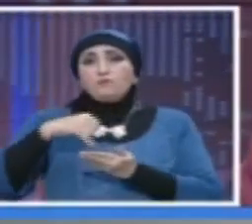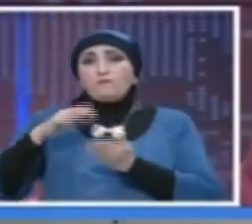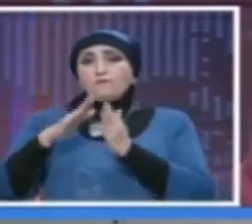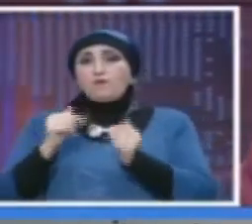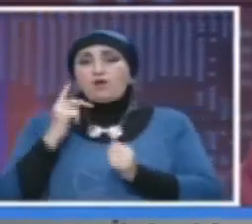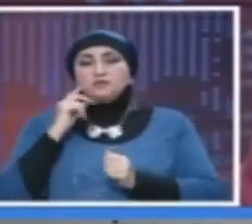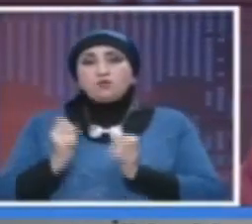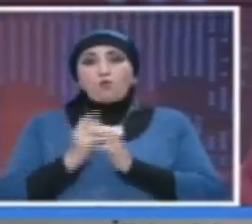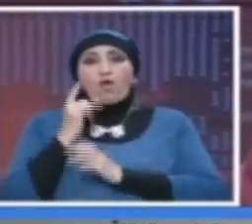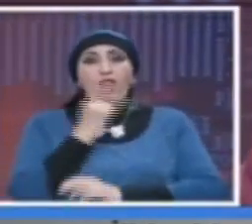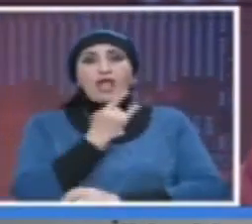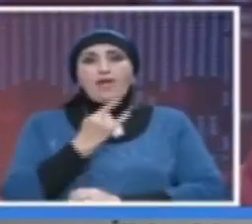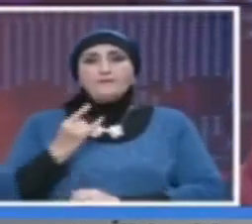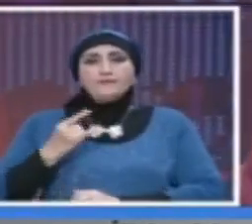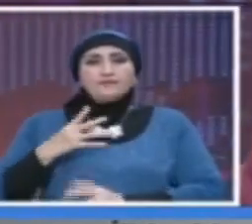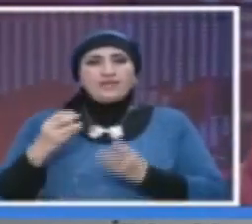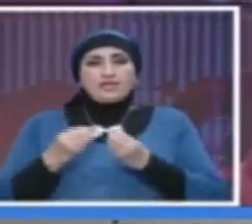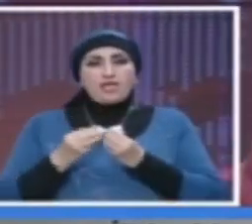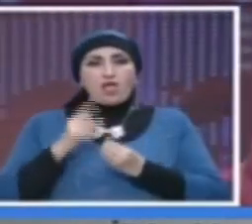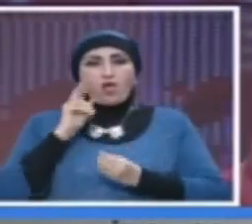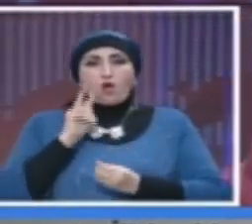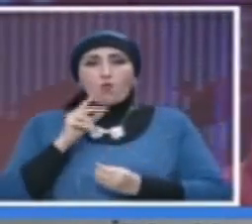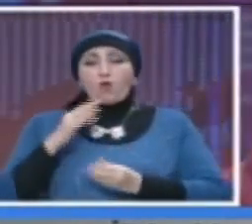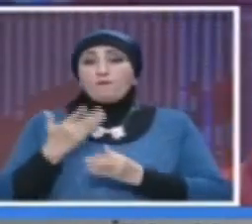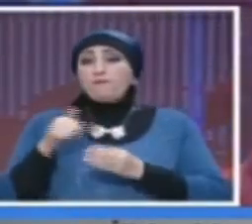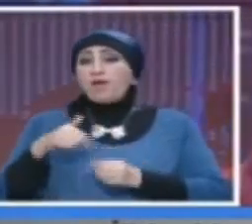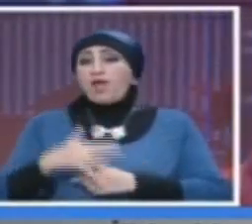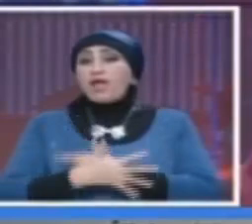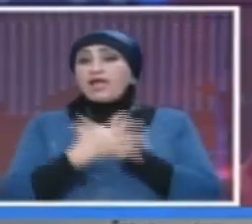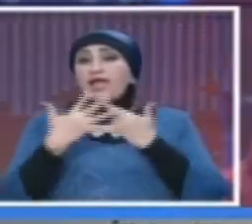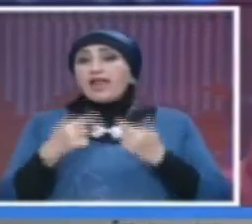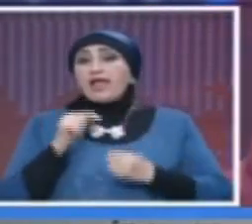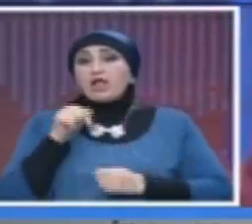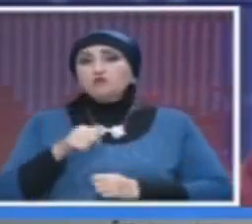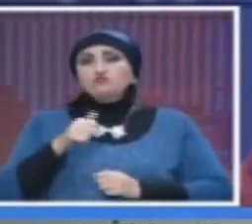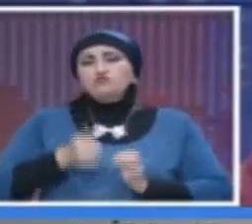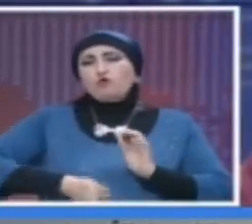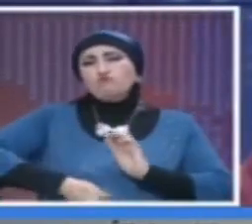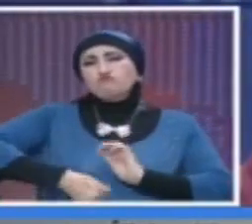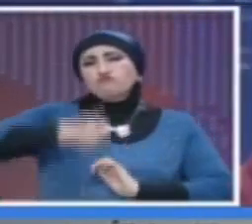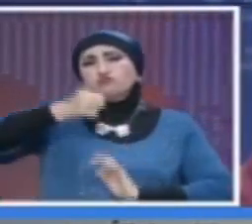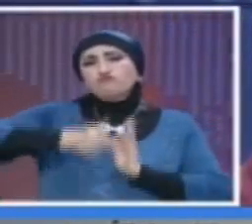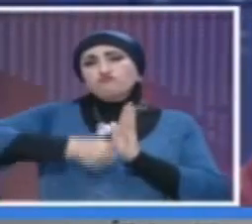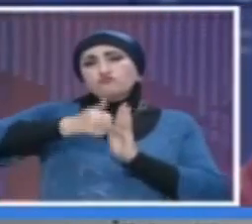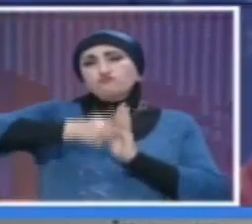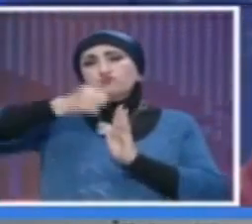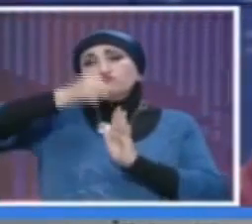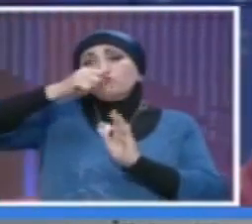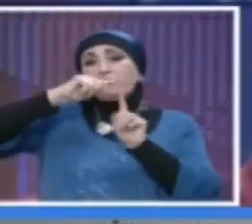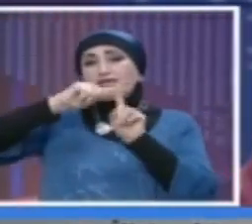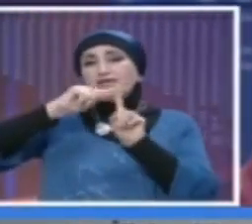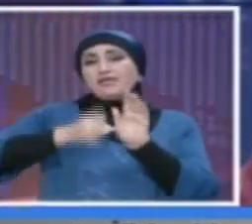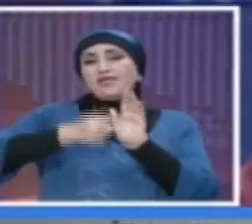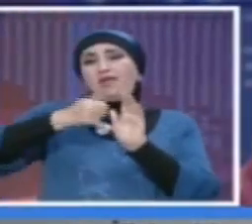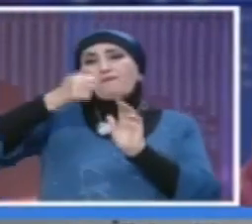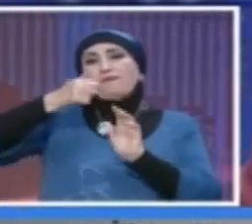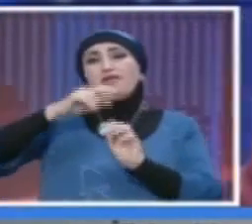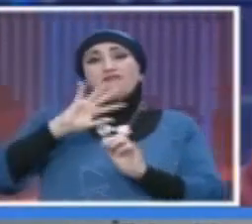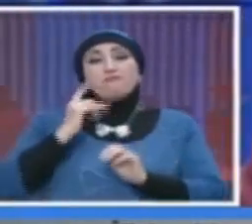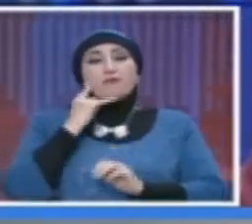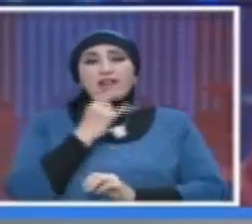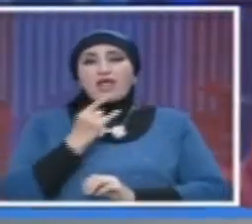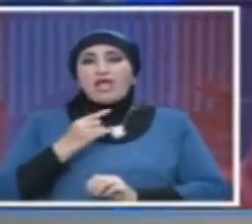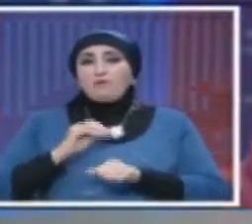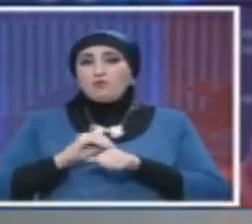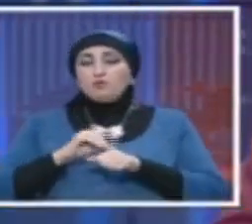الجمهورية شن الحملات الأمنية بالتنسيق مع قطاع الأمن المركزي، ما أسفر خلال أسبوع عن نتائج إيجابية في مجال الأمن